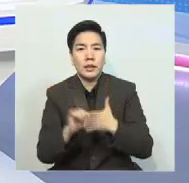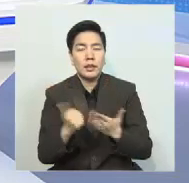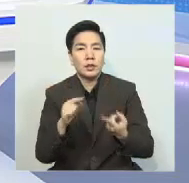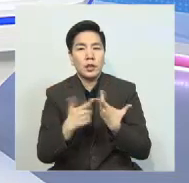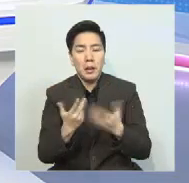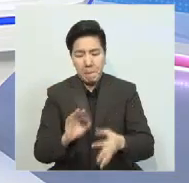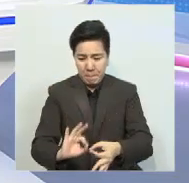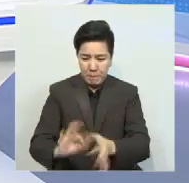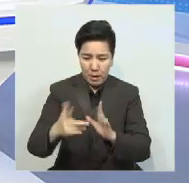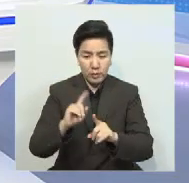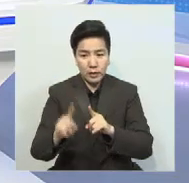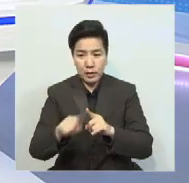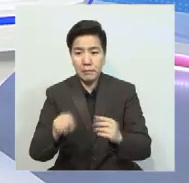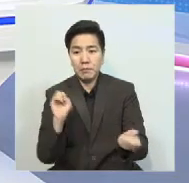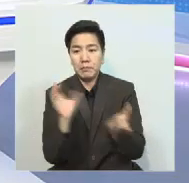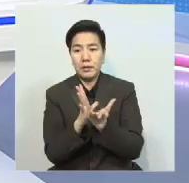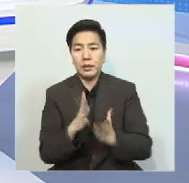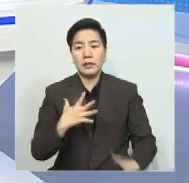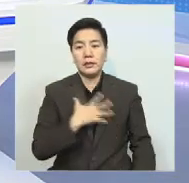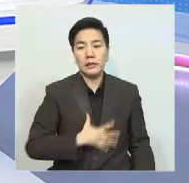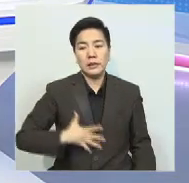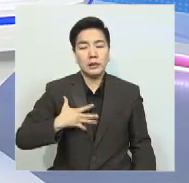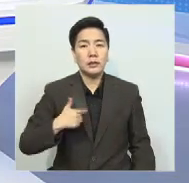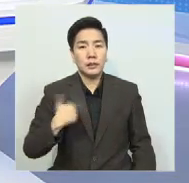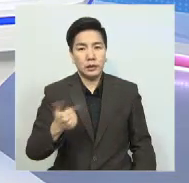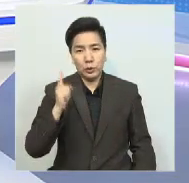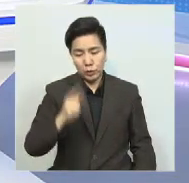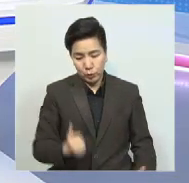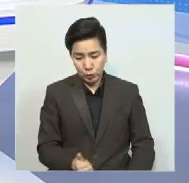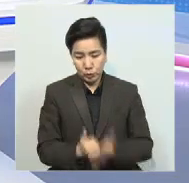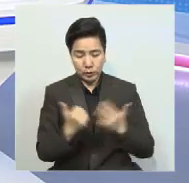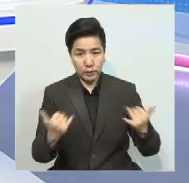ในการเผาป่าหรืออะไรก็ตามที่ส่งผลให้เกิดค่าฝุ่นละอองตัวนี้ก็ต้องช่วยกันด้วยนะคะ